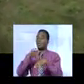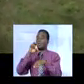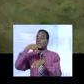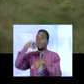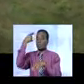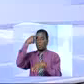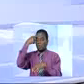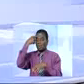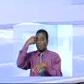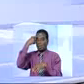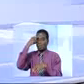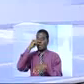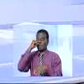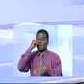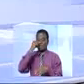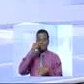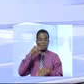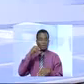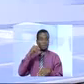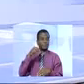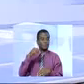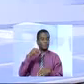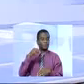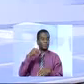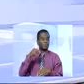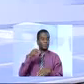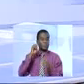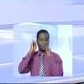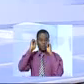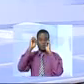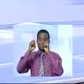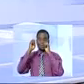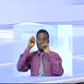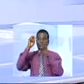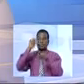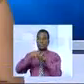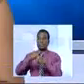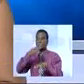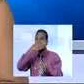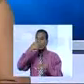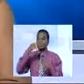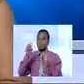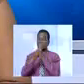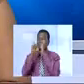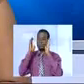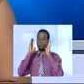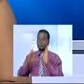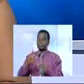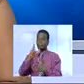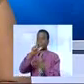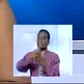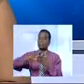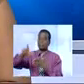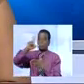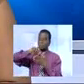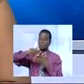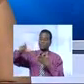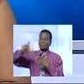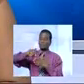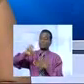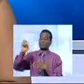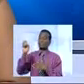l'État. Dans le domaine de l'éducation, les meilleurs élèves du lycée de Miyagi ont